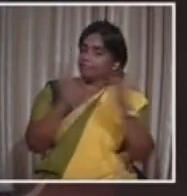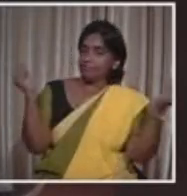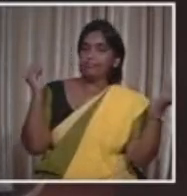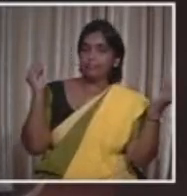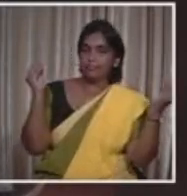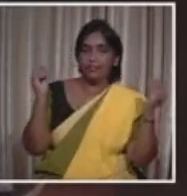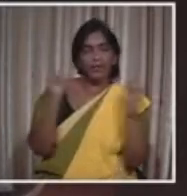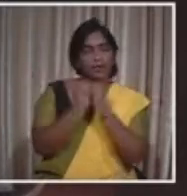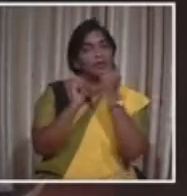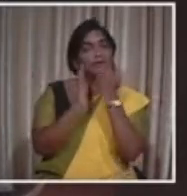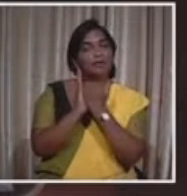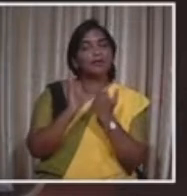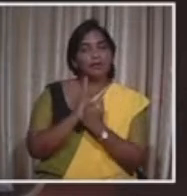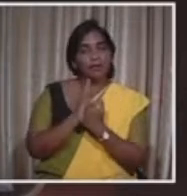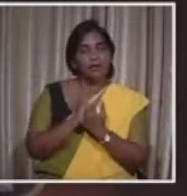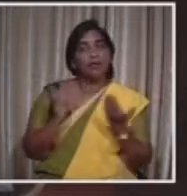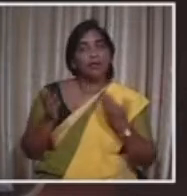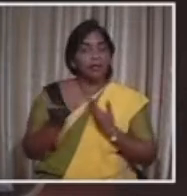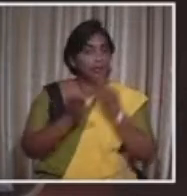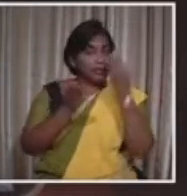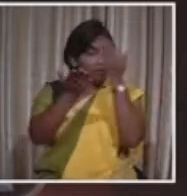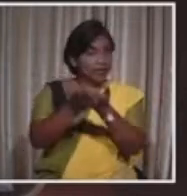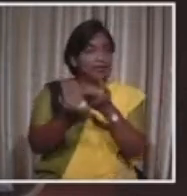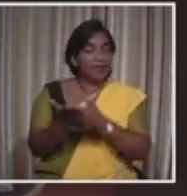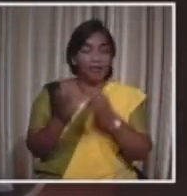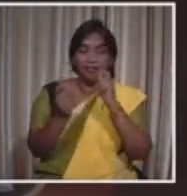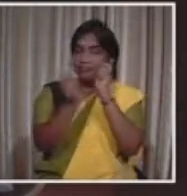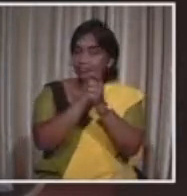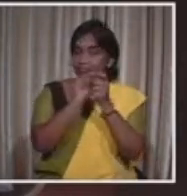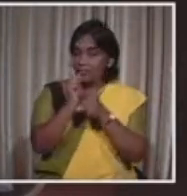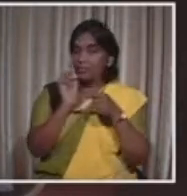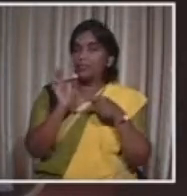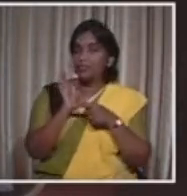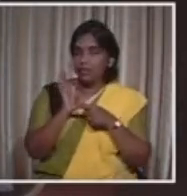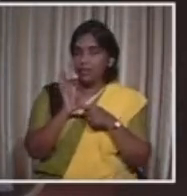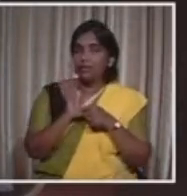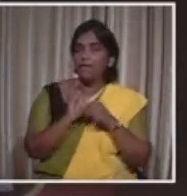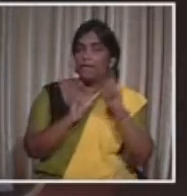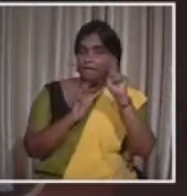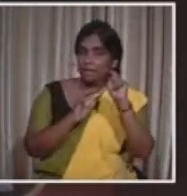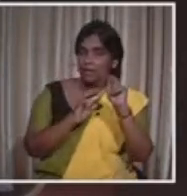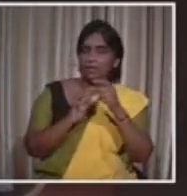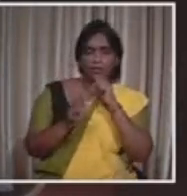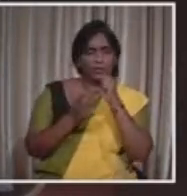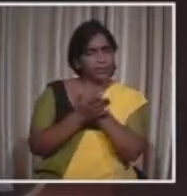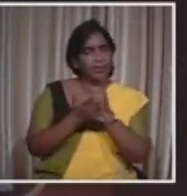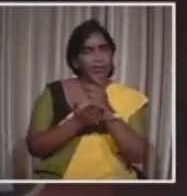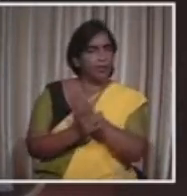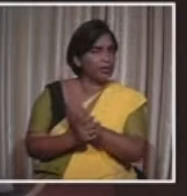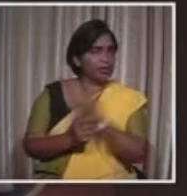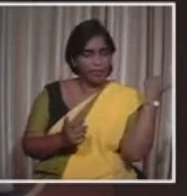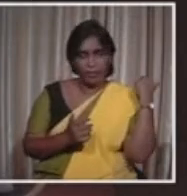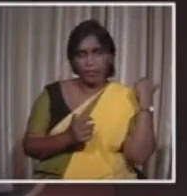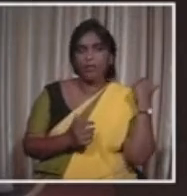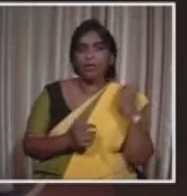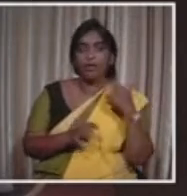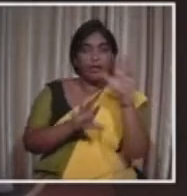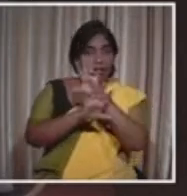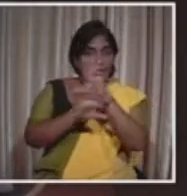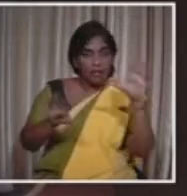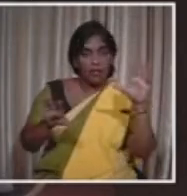කරන වැඩසටහනටත් අපි ඉදිරිපත් කරලා තිබෙන සංශෝධන තුල 20 සහමුලින්ම ඉරා දමලා